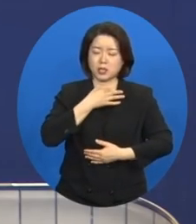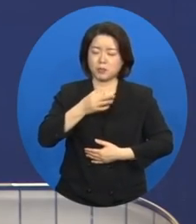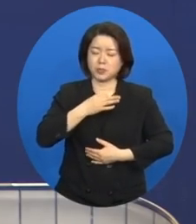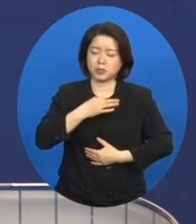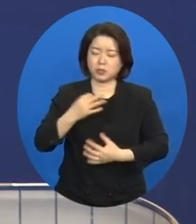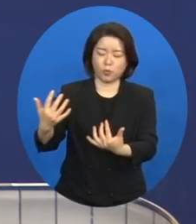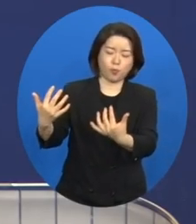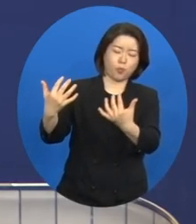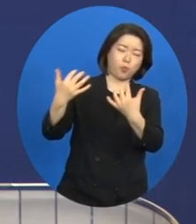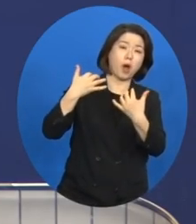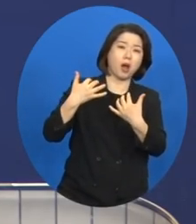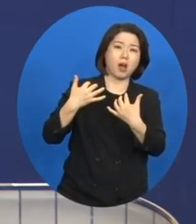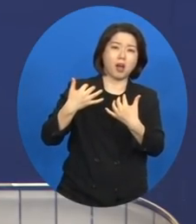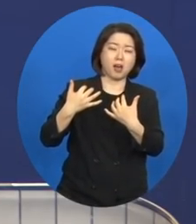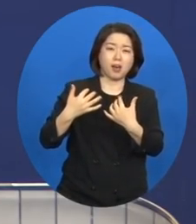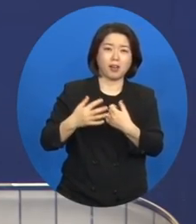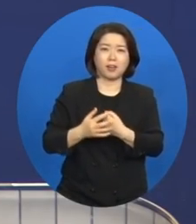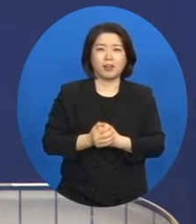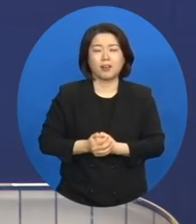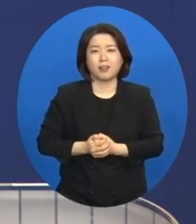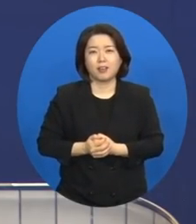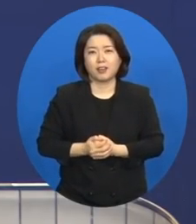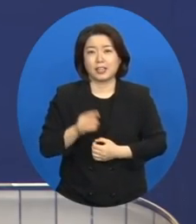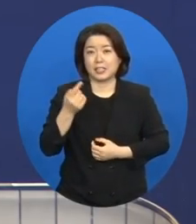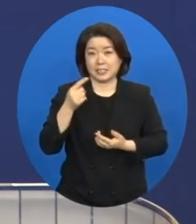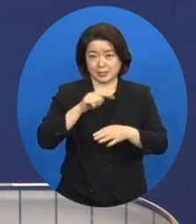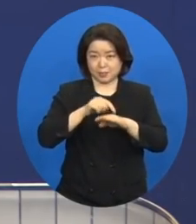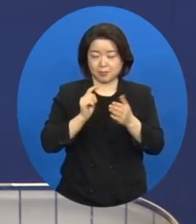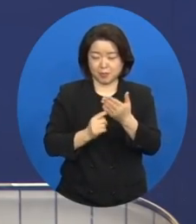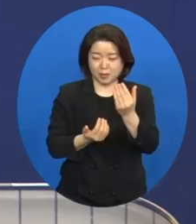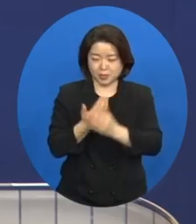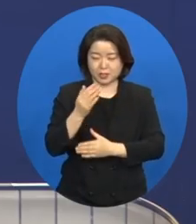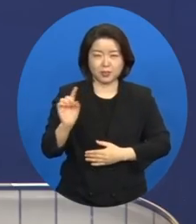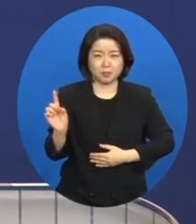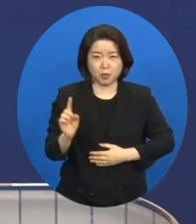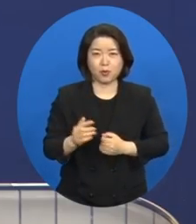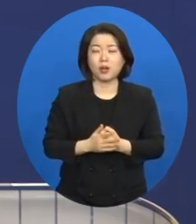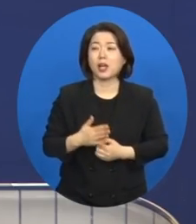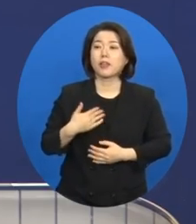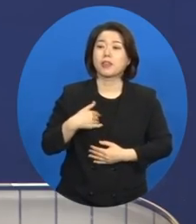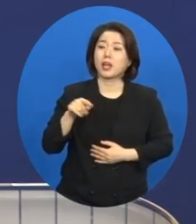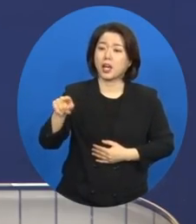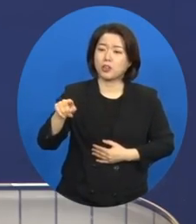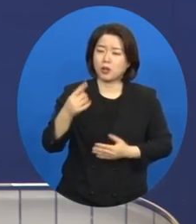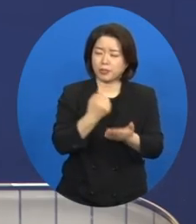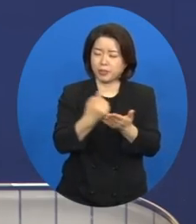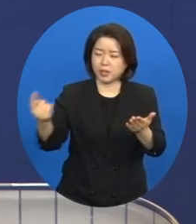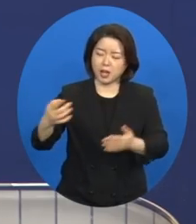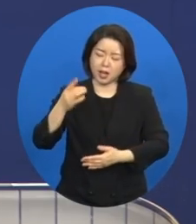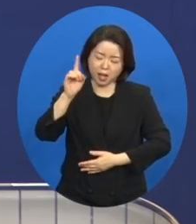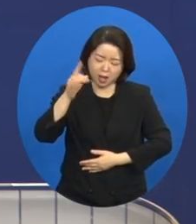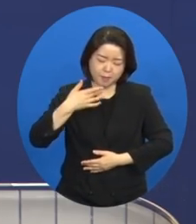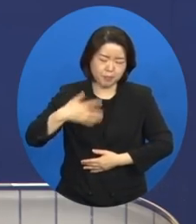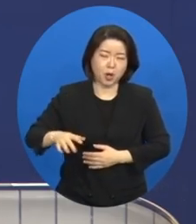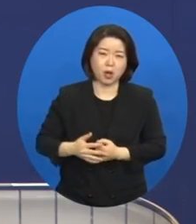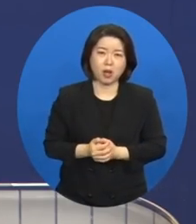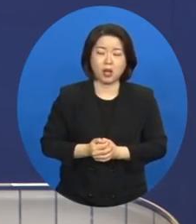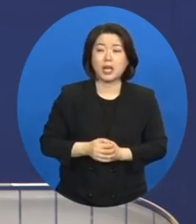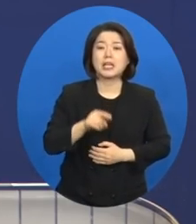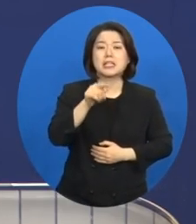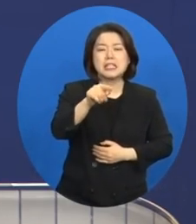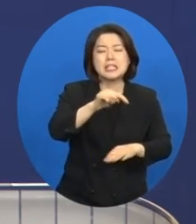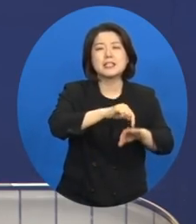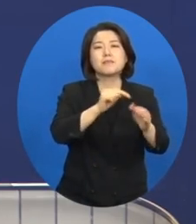확 새겨진 거죠. 그러면서 이런 마음이 들더래요. 내가 너를 떠난 적 난 한 번도 없다. 너의